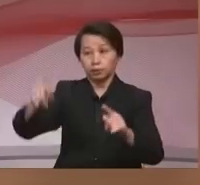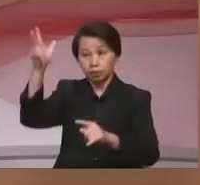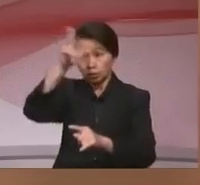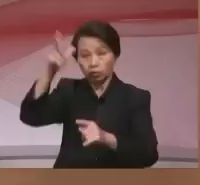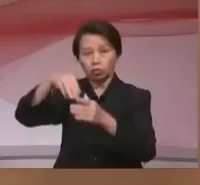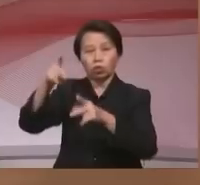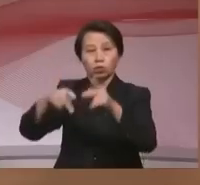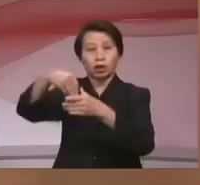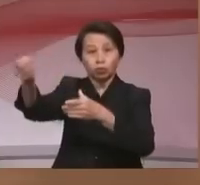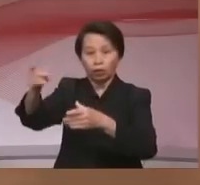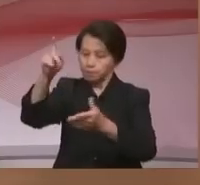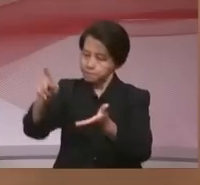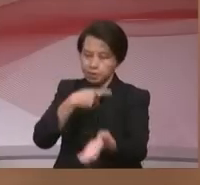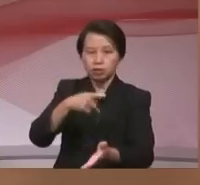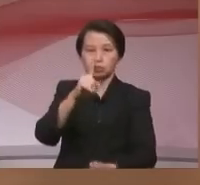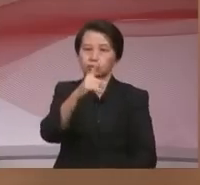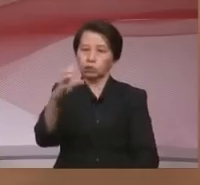Sehingga kini seramai